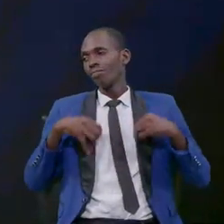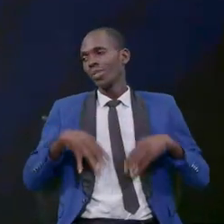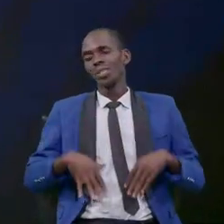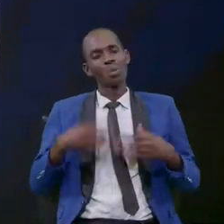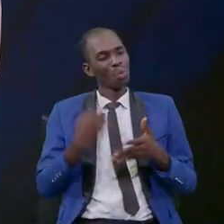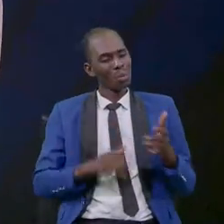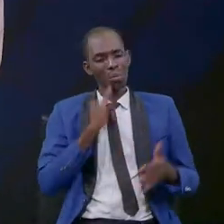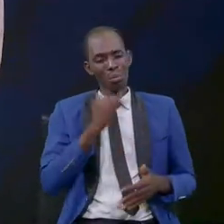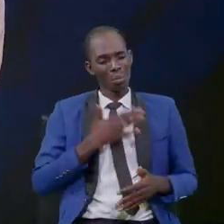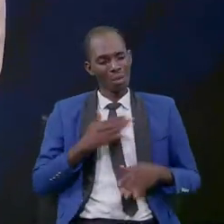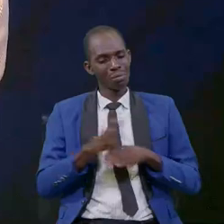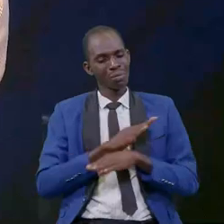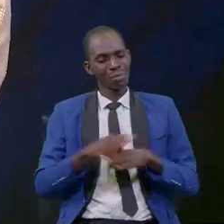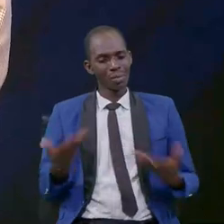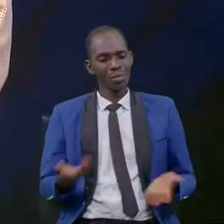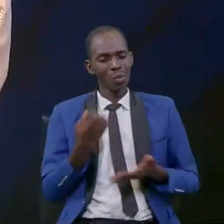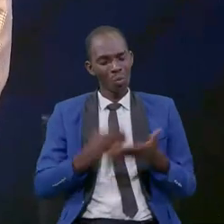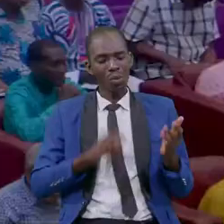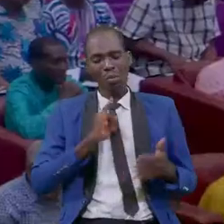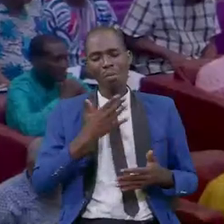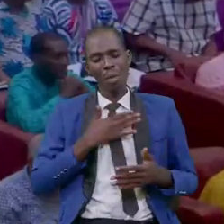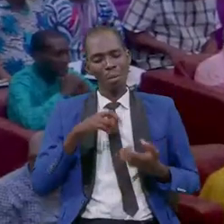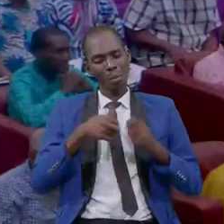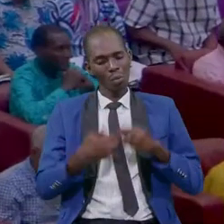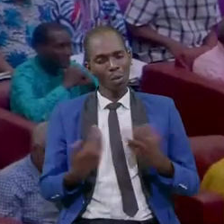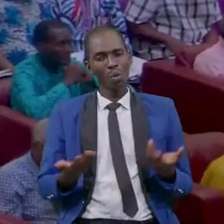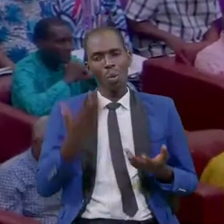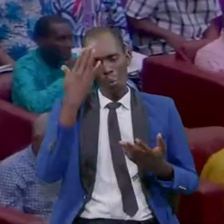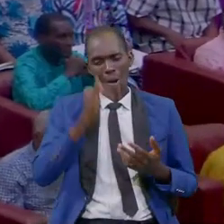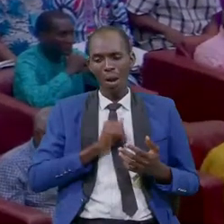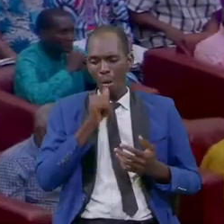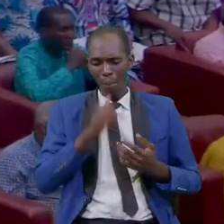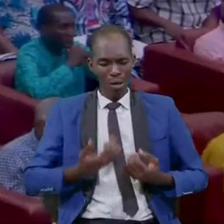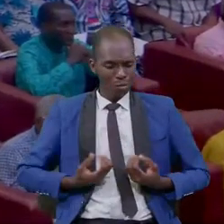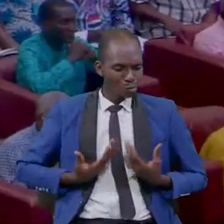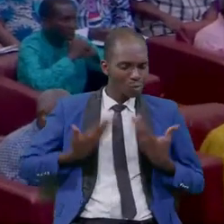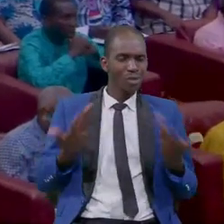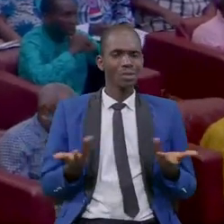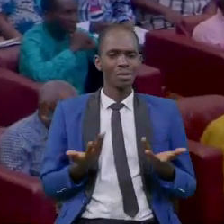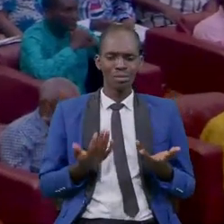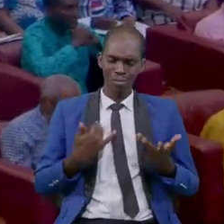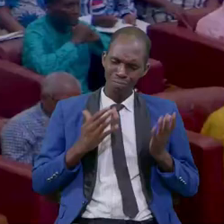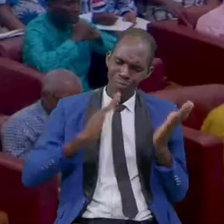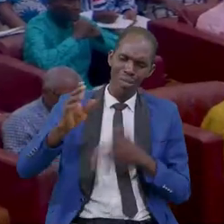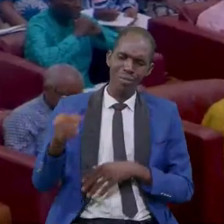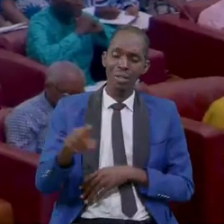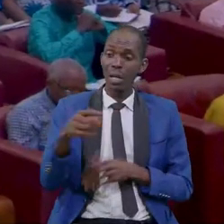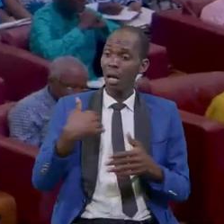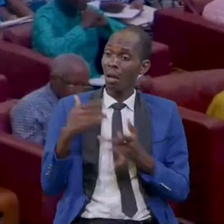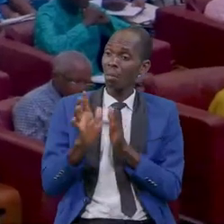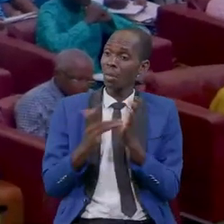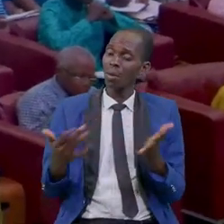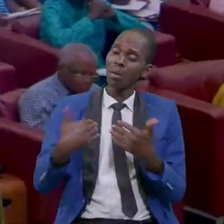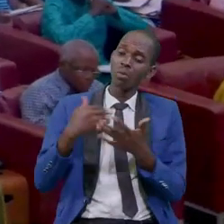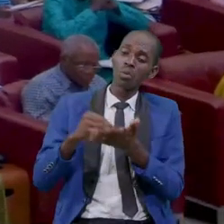dire, mais quel est mon problème? Pourquoi je suis très empressé à faire cette chose? Mais ils ont la Bible, ils peuvent lire la Bible, ils